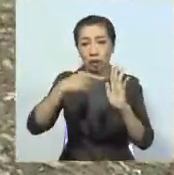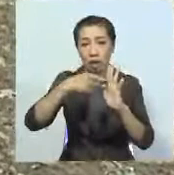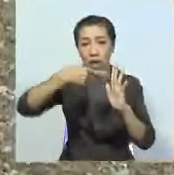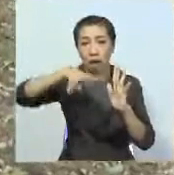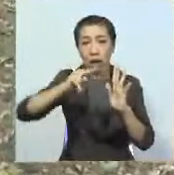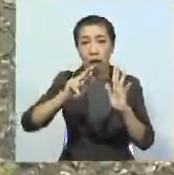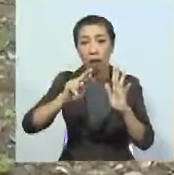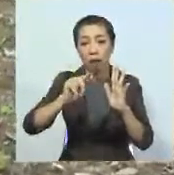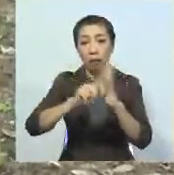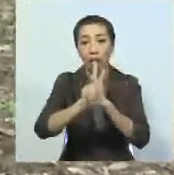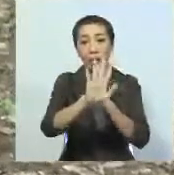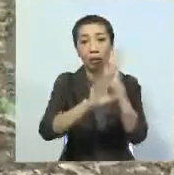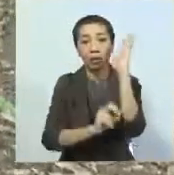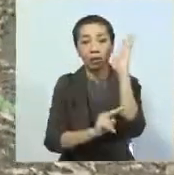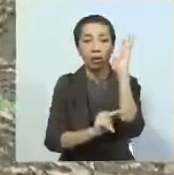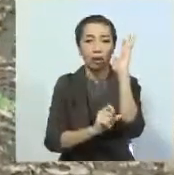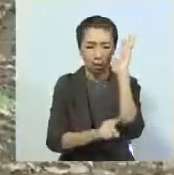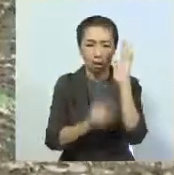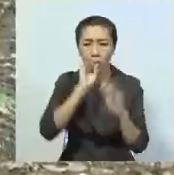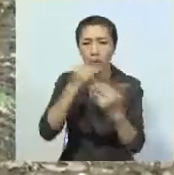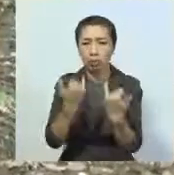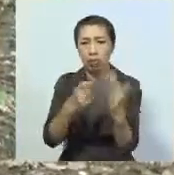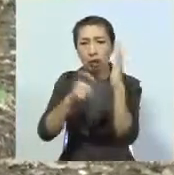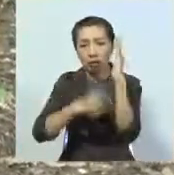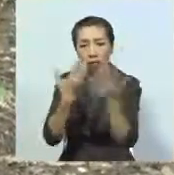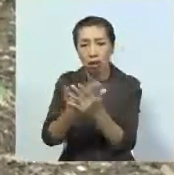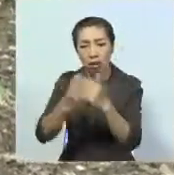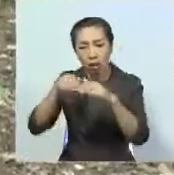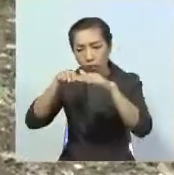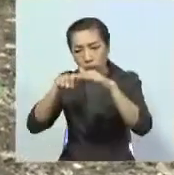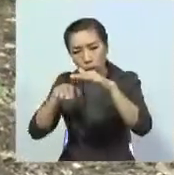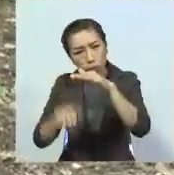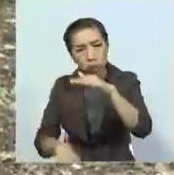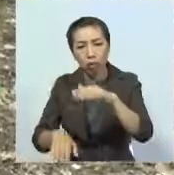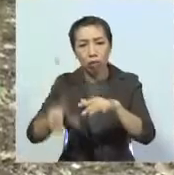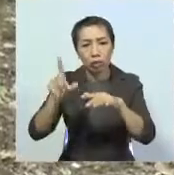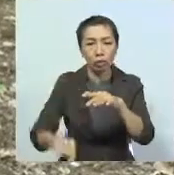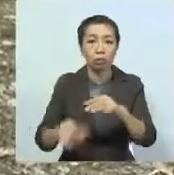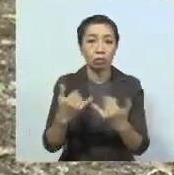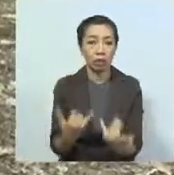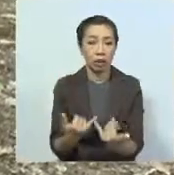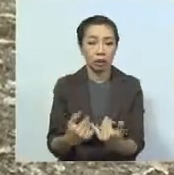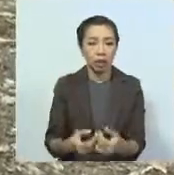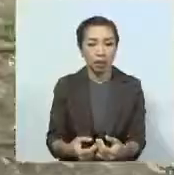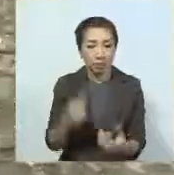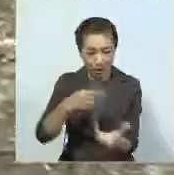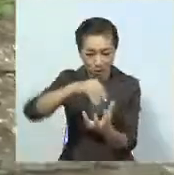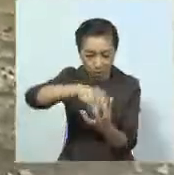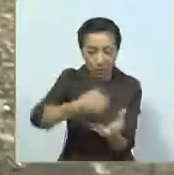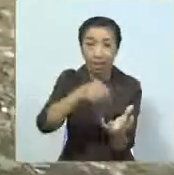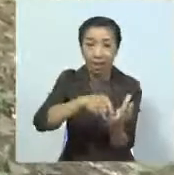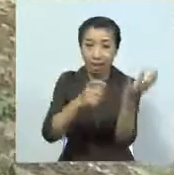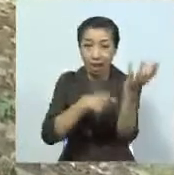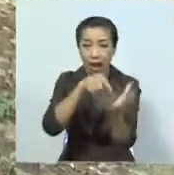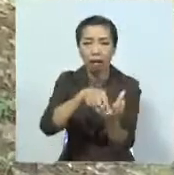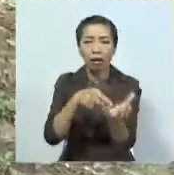รมราชยอมรับนะคะว่าตอนนี้ราคายางพาราลดลงเป็นประวัติการณ์โดยราคายางก้อนถ้วยเนี่ยค่ะ